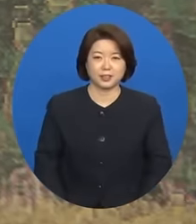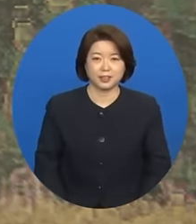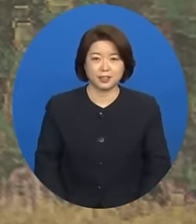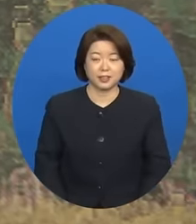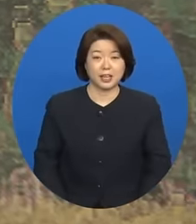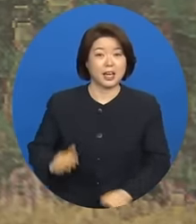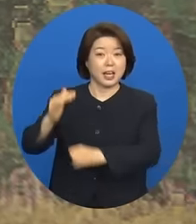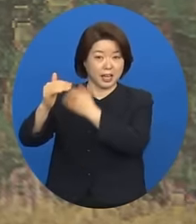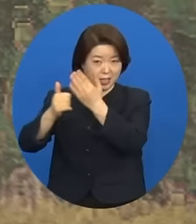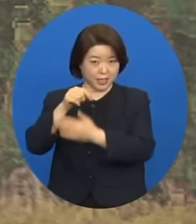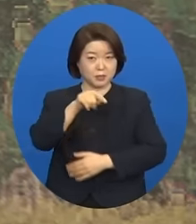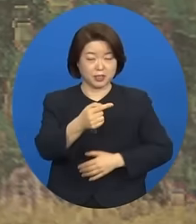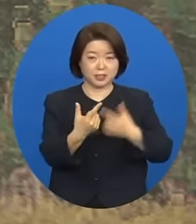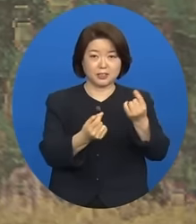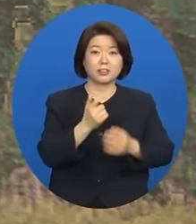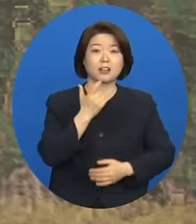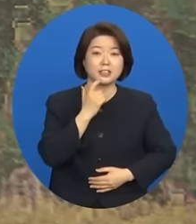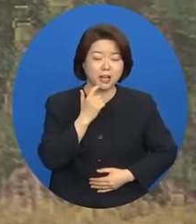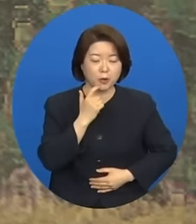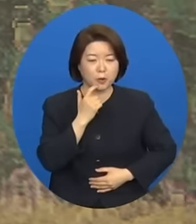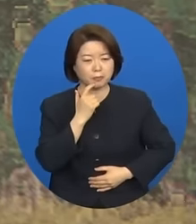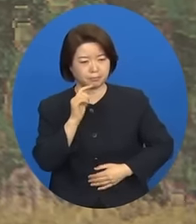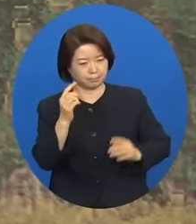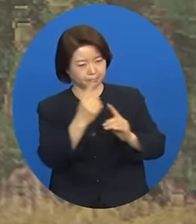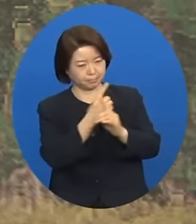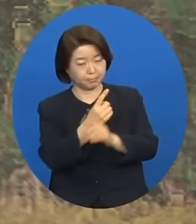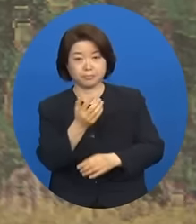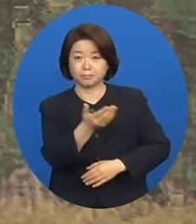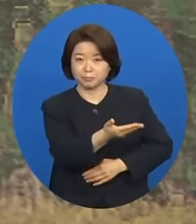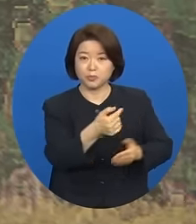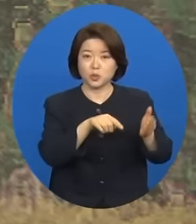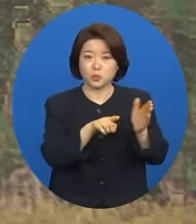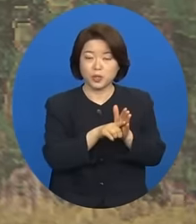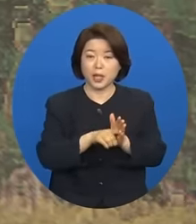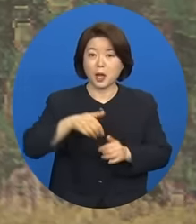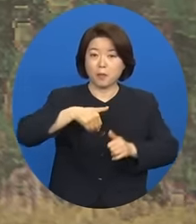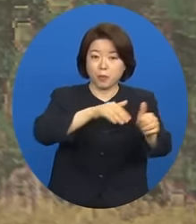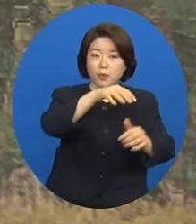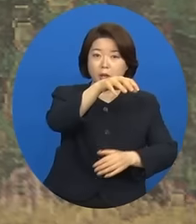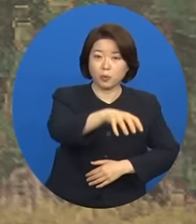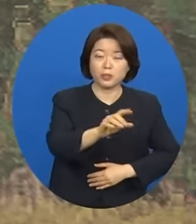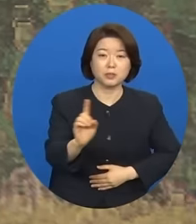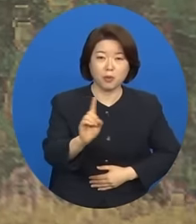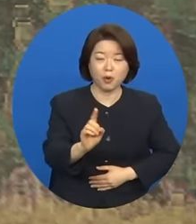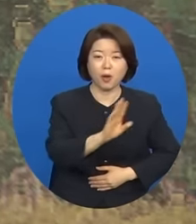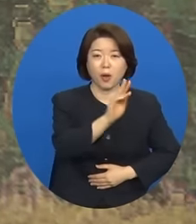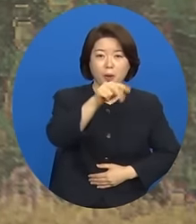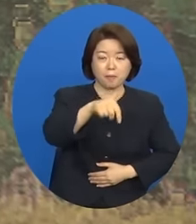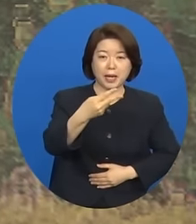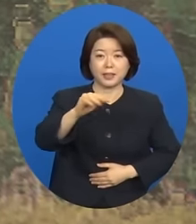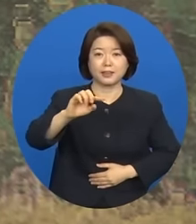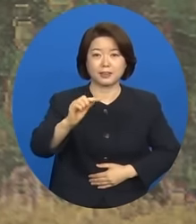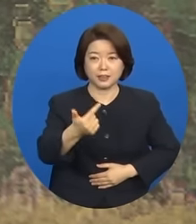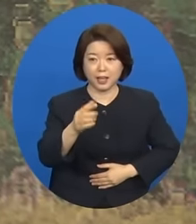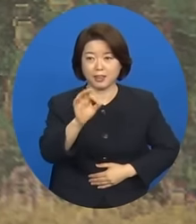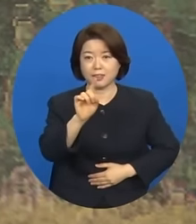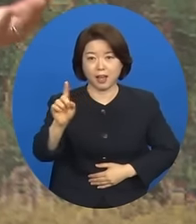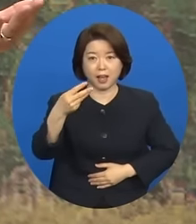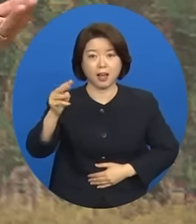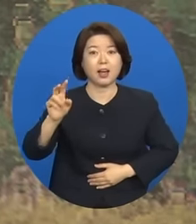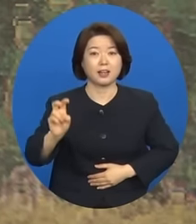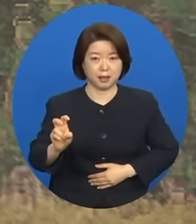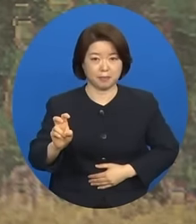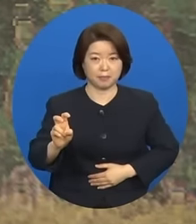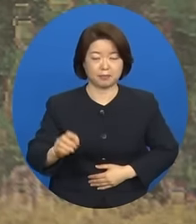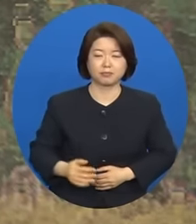그러한 야곱을 다루시기 위해서 어디로 보내시냐면 바딴 아람이라고 하는 곳으로 보내신 거예요. 그것이